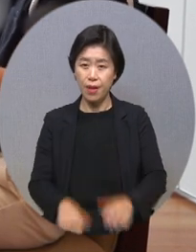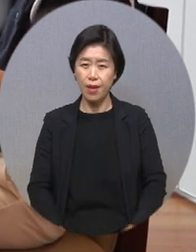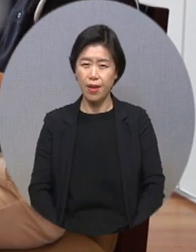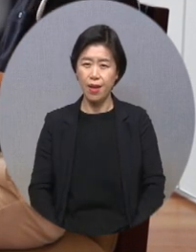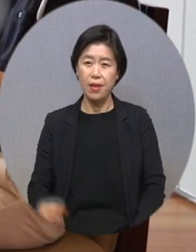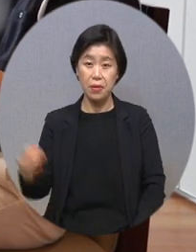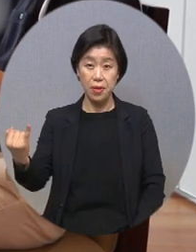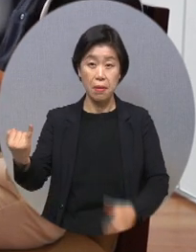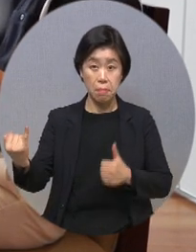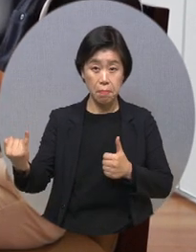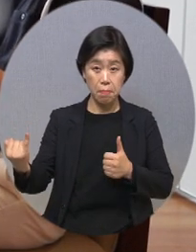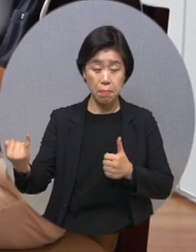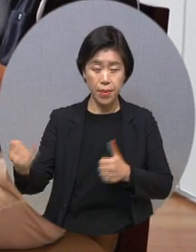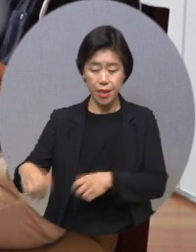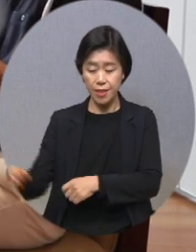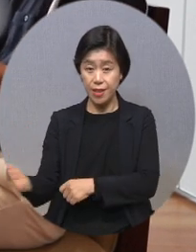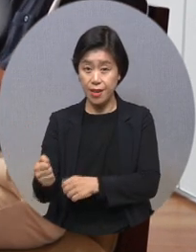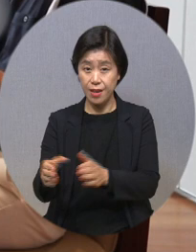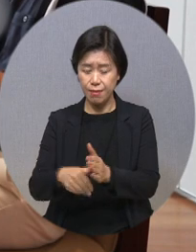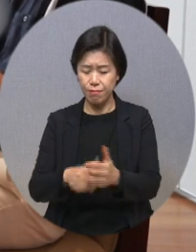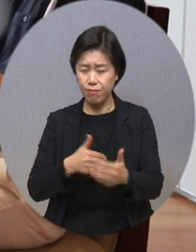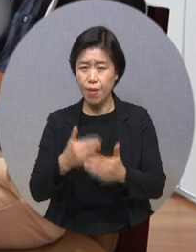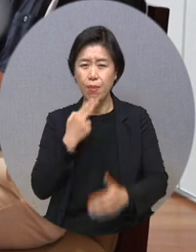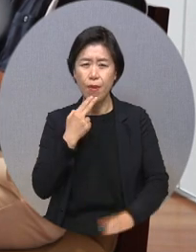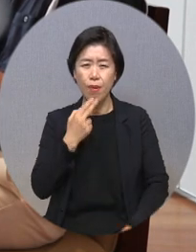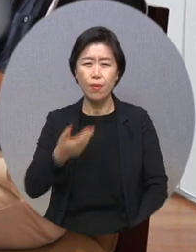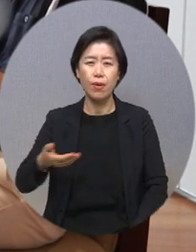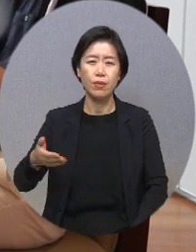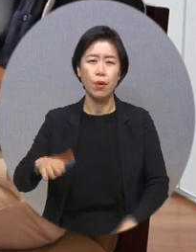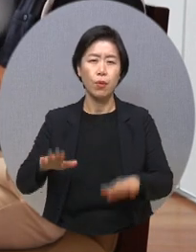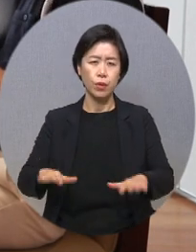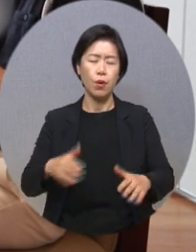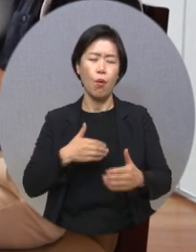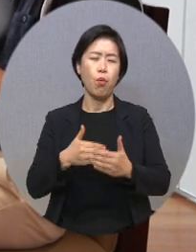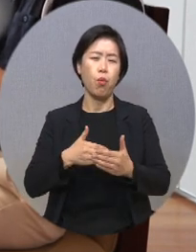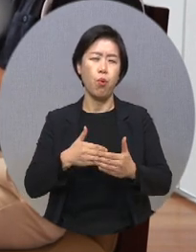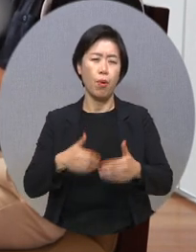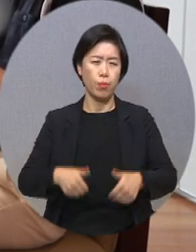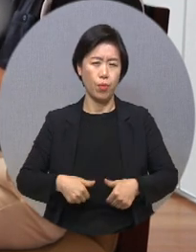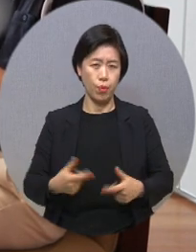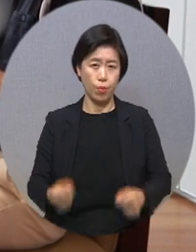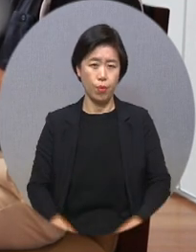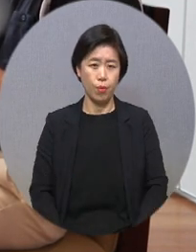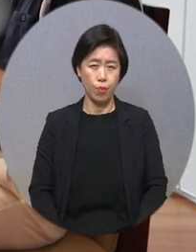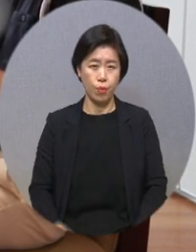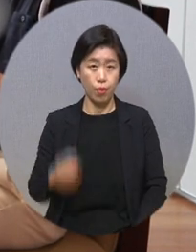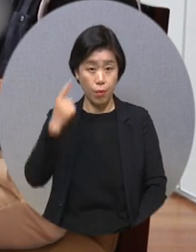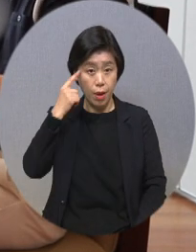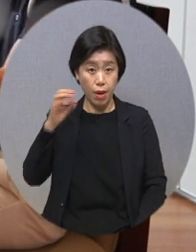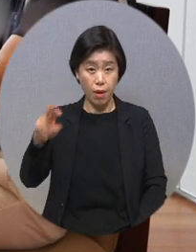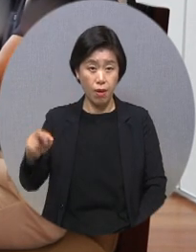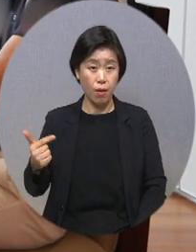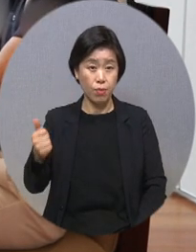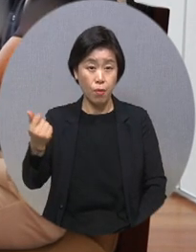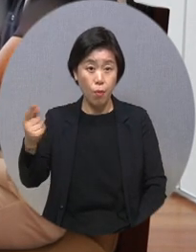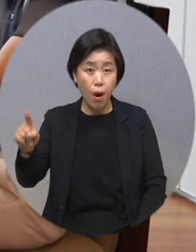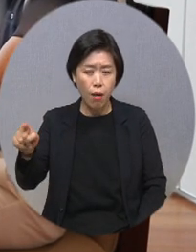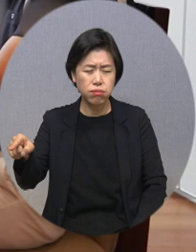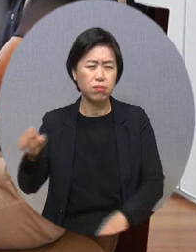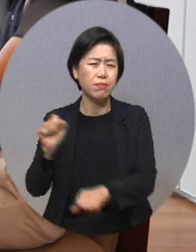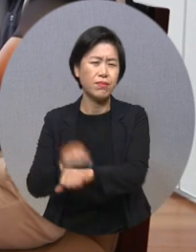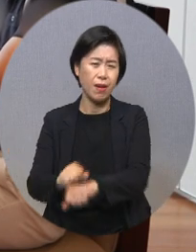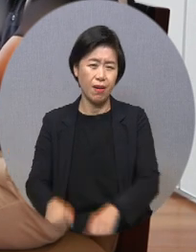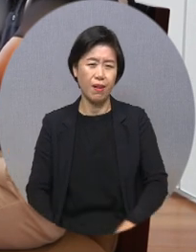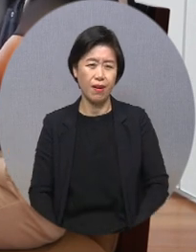이렇게 뭐 이렇게 별로 이렇게 긴장을 안 하고 치는데 오늘은 한번 화이트 티에서 치잖아요. 꼭 이겨보도록 하겠습니다. 화이팅 대출이 왜